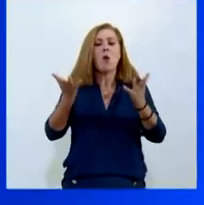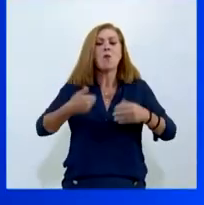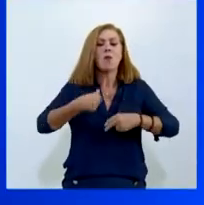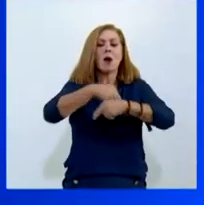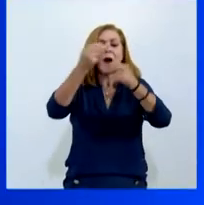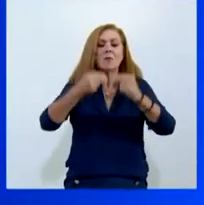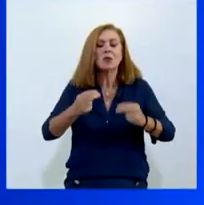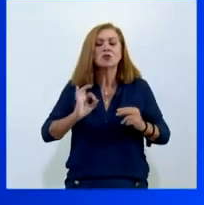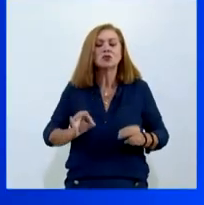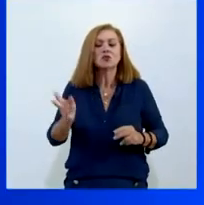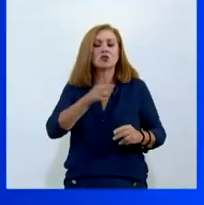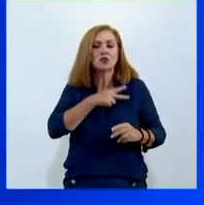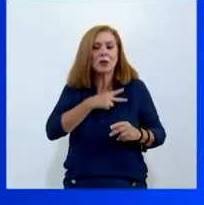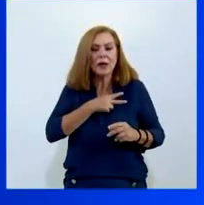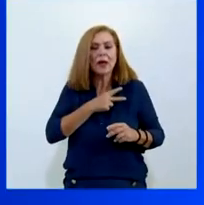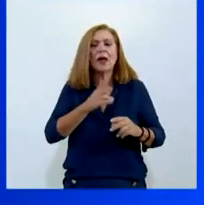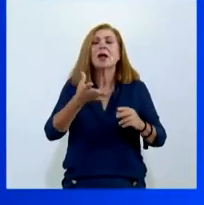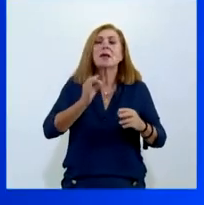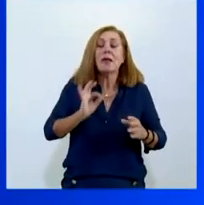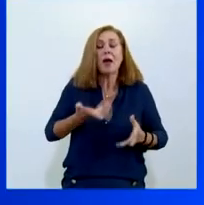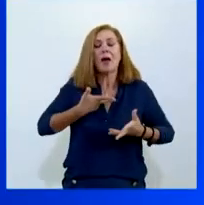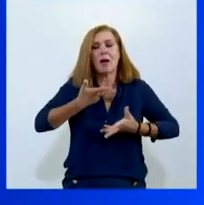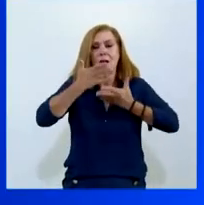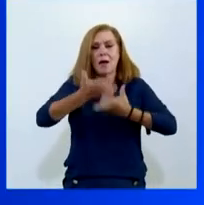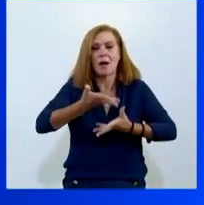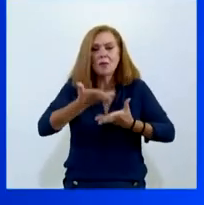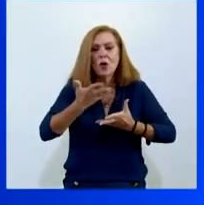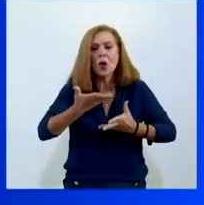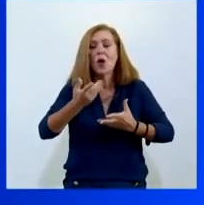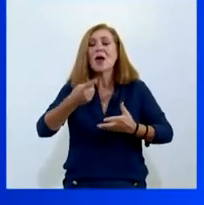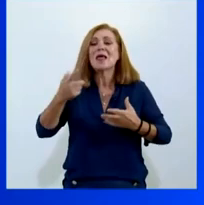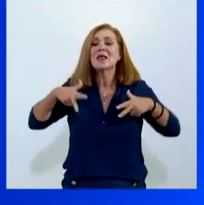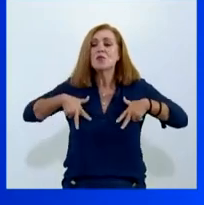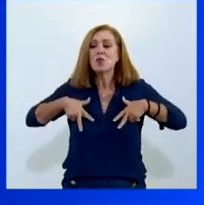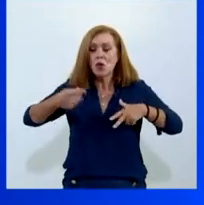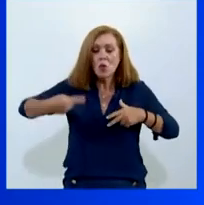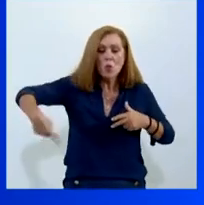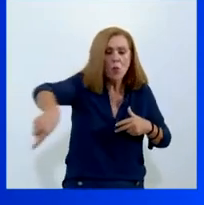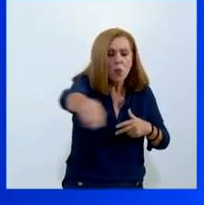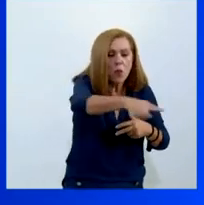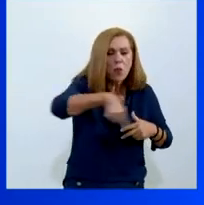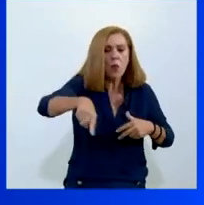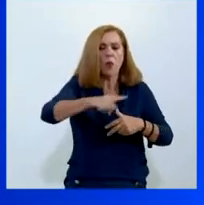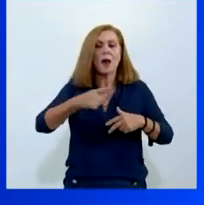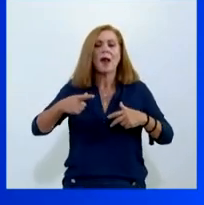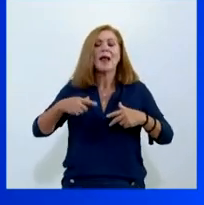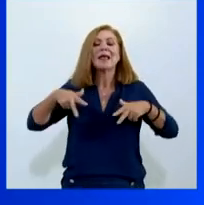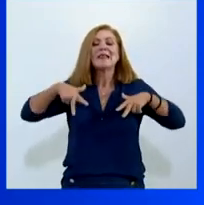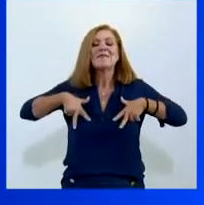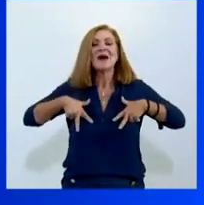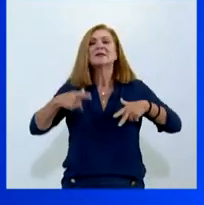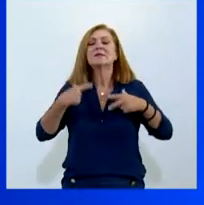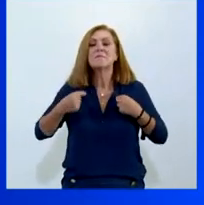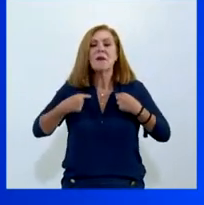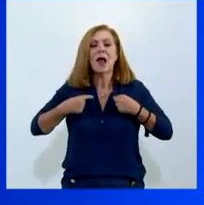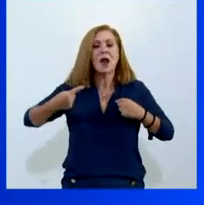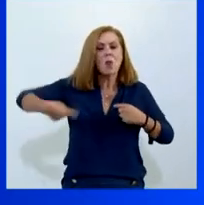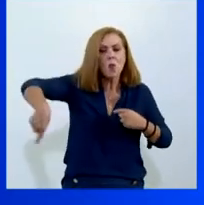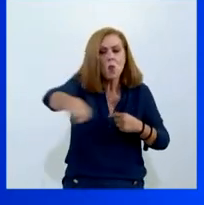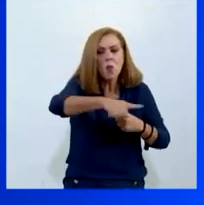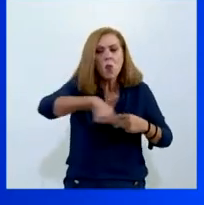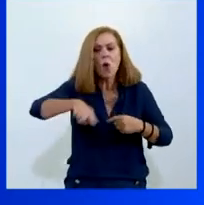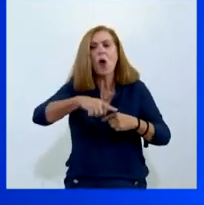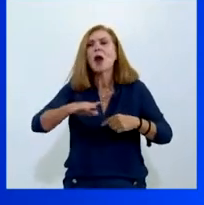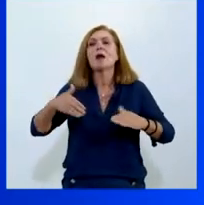συγκεκριμένη στοχοθεσίας και λογοδοσίας για όλους τους υπουργούς, για όλα τα κυβερνητικά στελέχη, έτσι ώστε να μπορούν να υλοποιούν μια πολιτική η